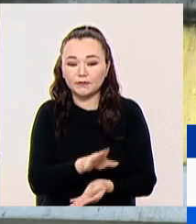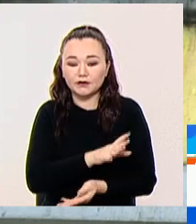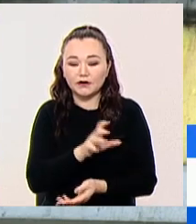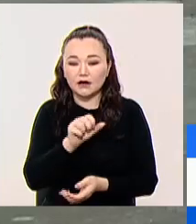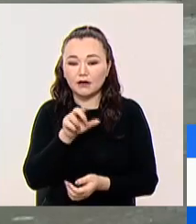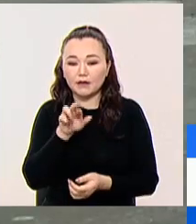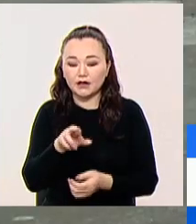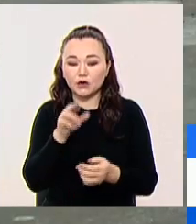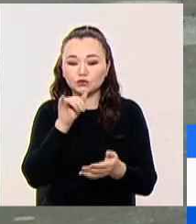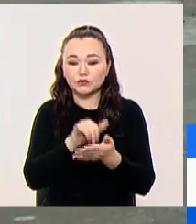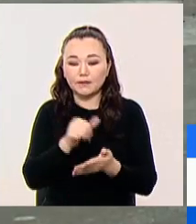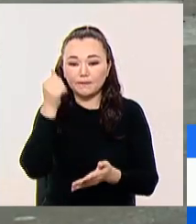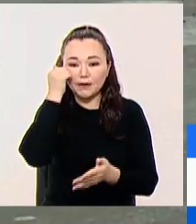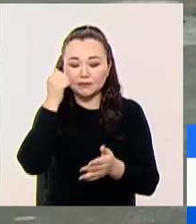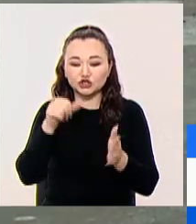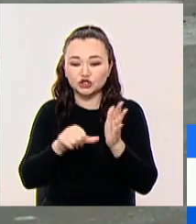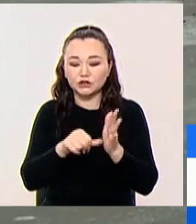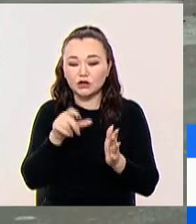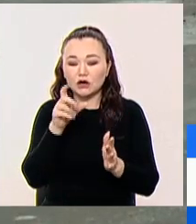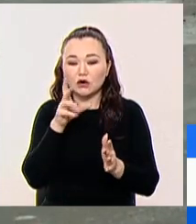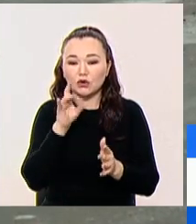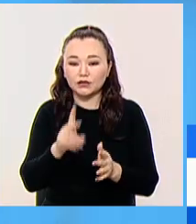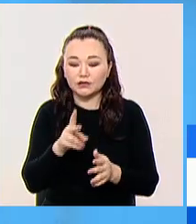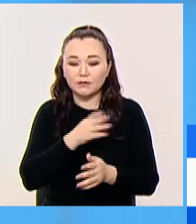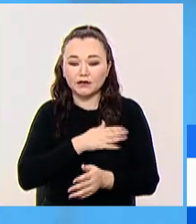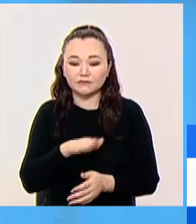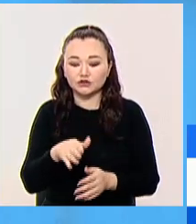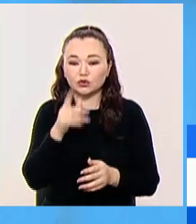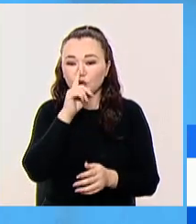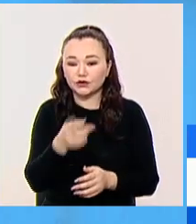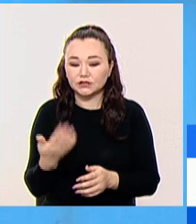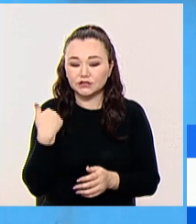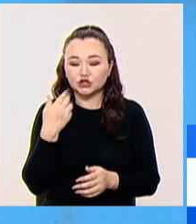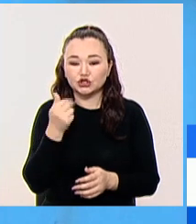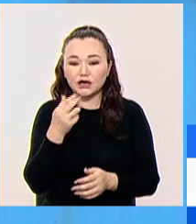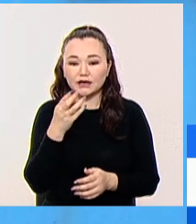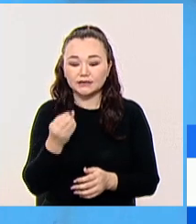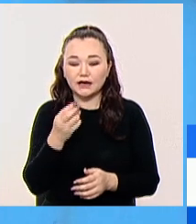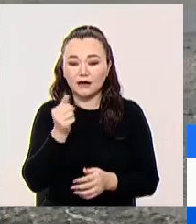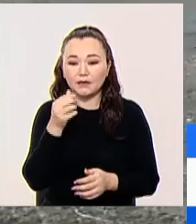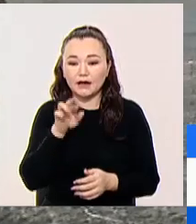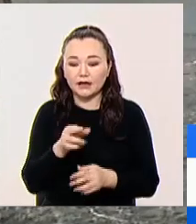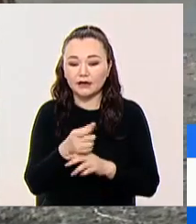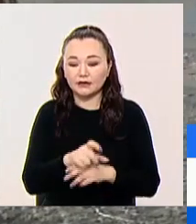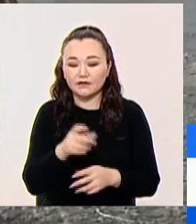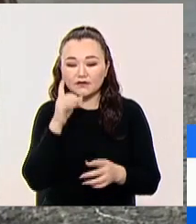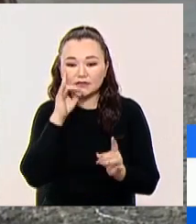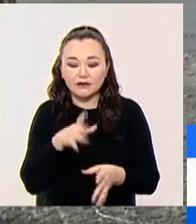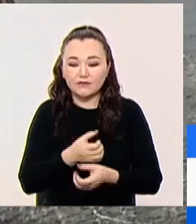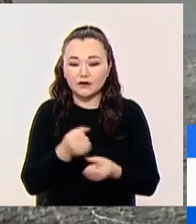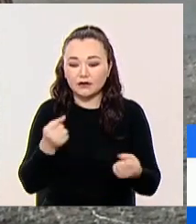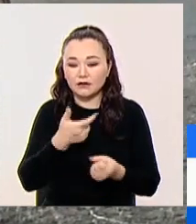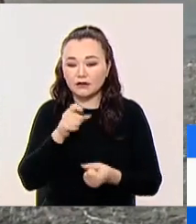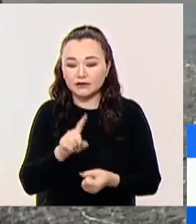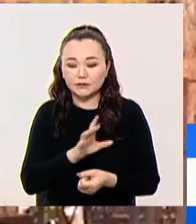Абае установили мемориал 6 горнякам, погибшим ровно год назад в шахте Абайская. Тогда произошел внезапный выброс газа метана в